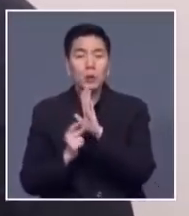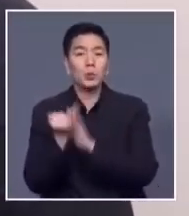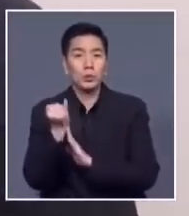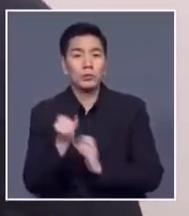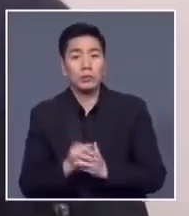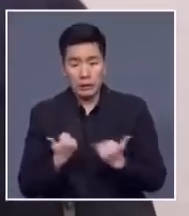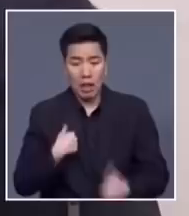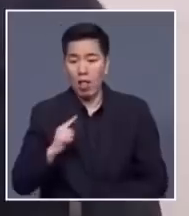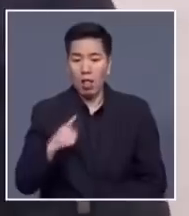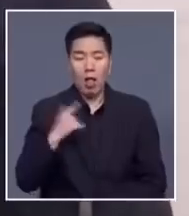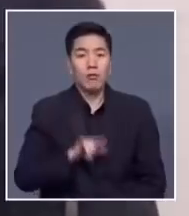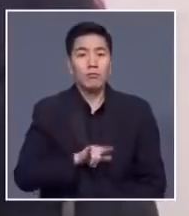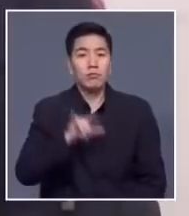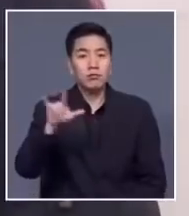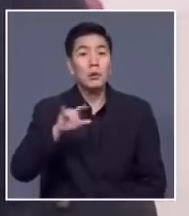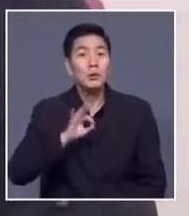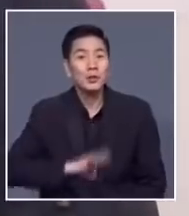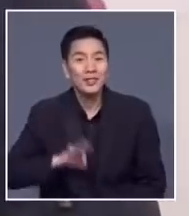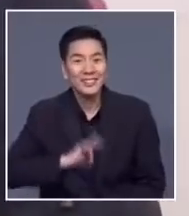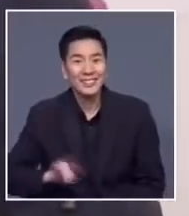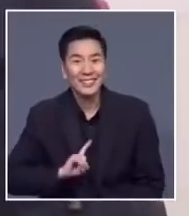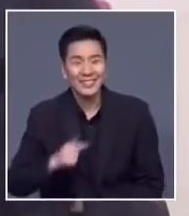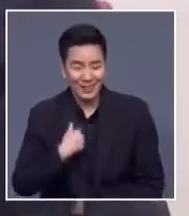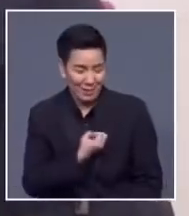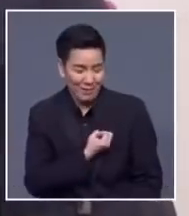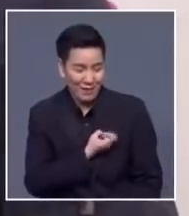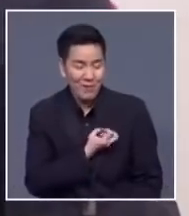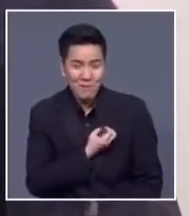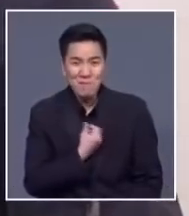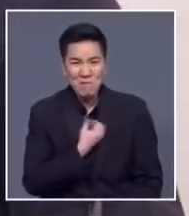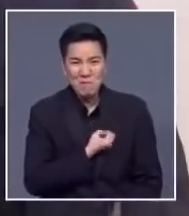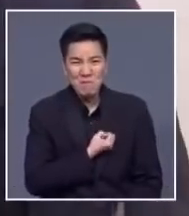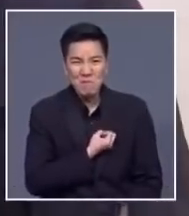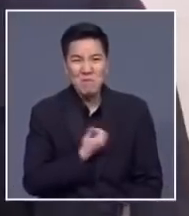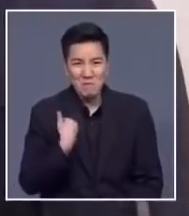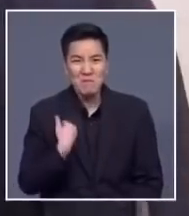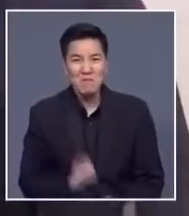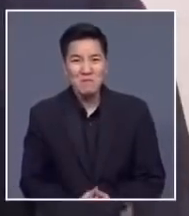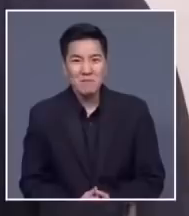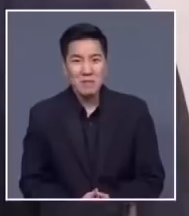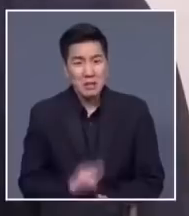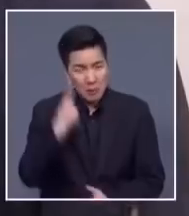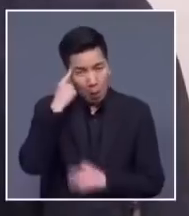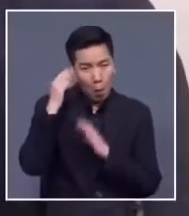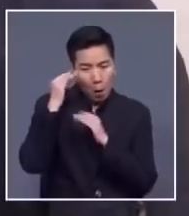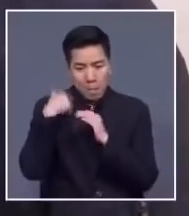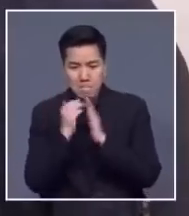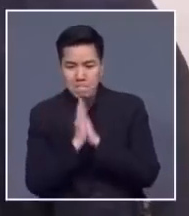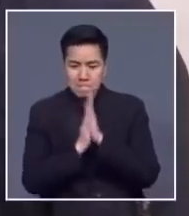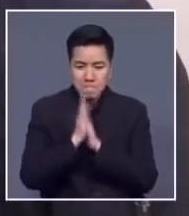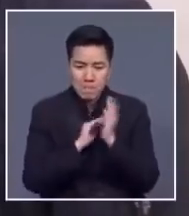แรกเลยป่ะครับ ครับผมครั้งแรกครับ รู้สึกยังไงบ้าง ตื่นเต้นไหมครับ คาดหวังว่าจะเจออะไรที่นั่น